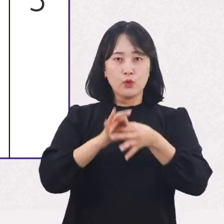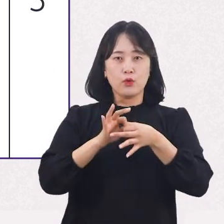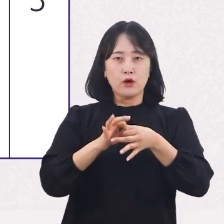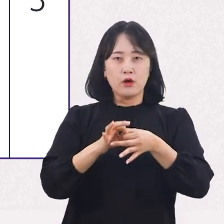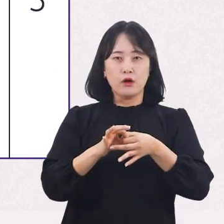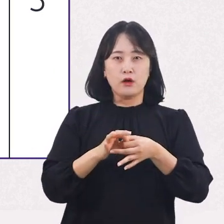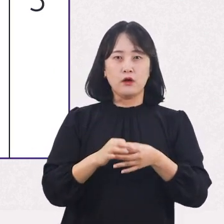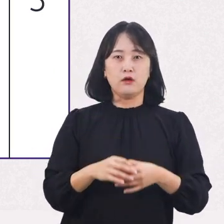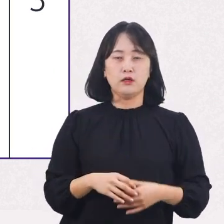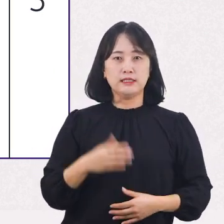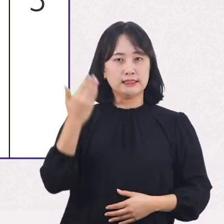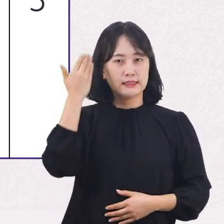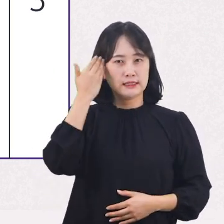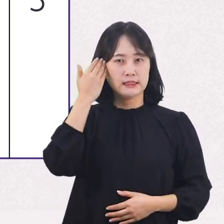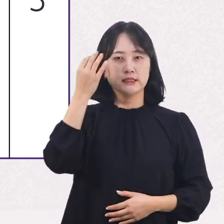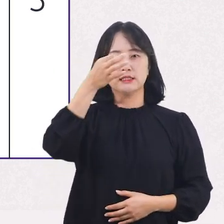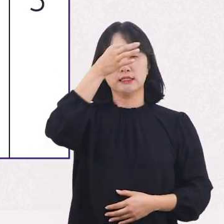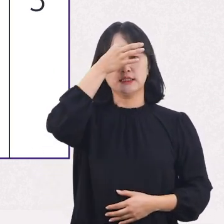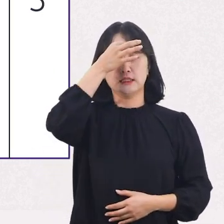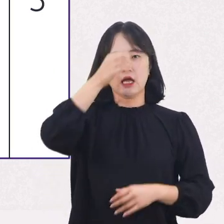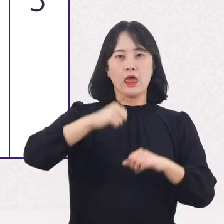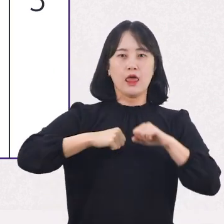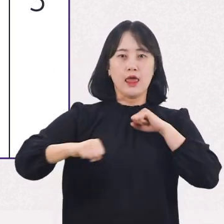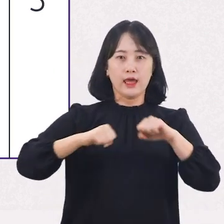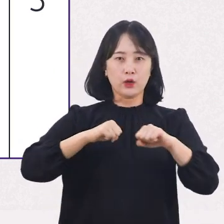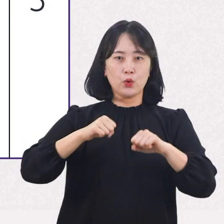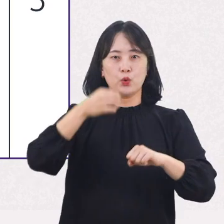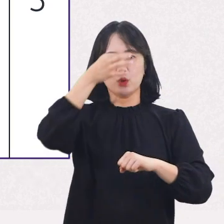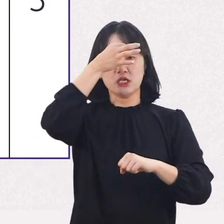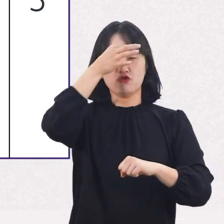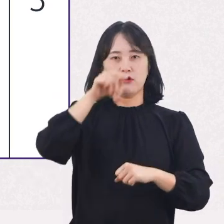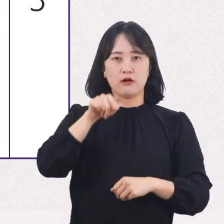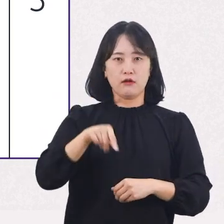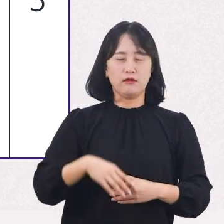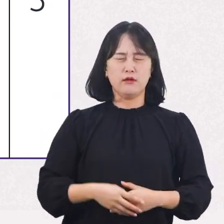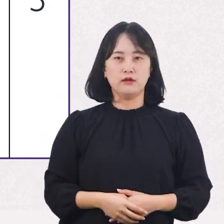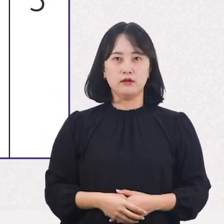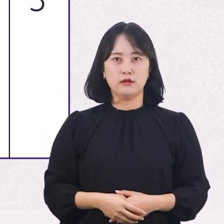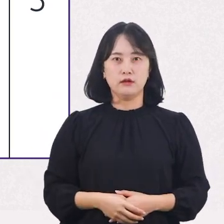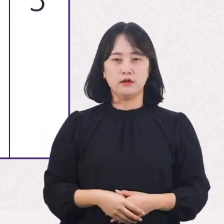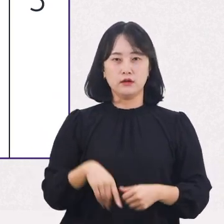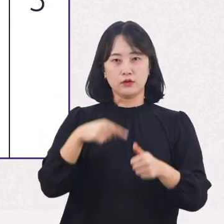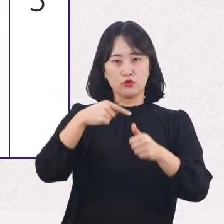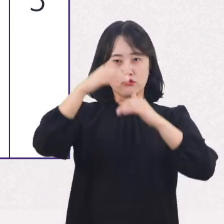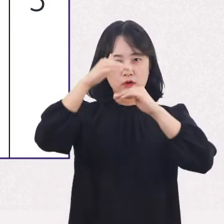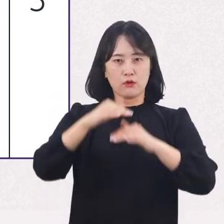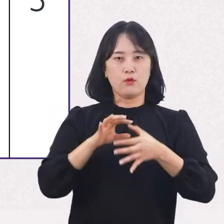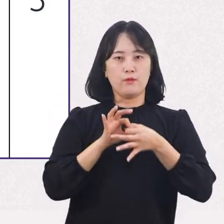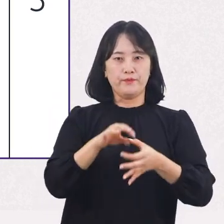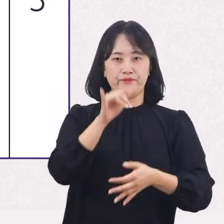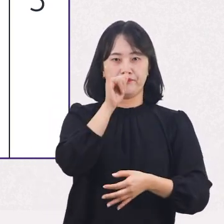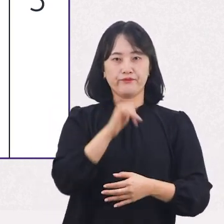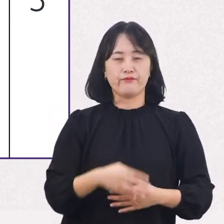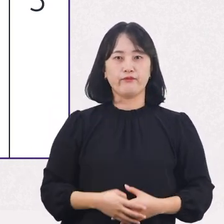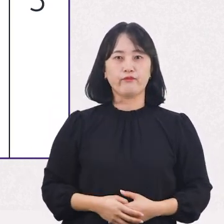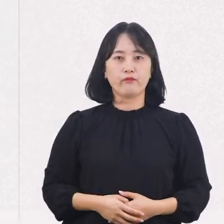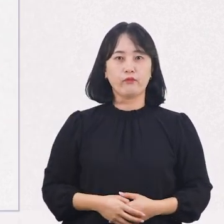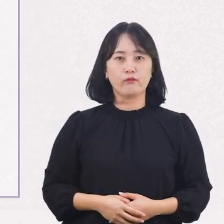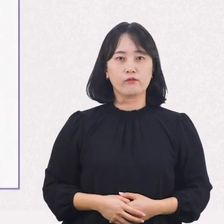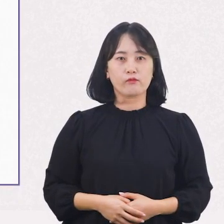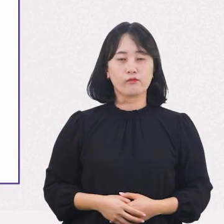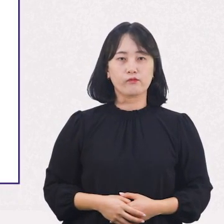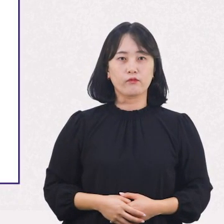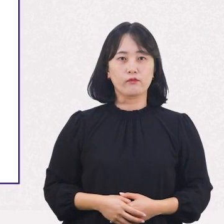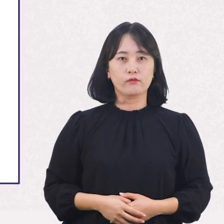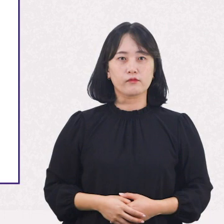하는 지식과 기능, 태도 등을 기술한 것으로 실질적인 교육 내용과 관련되어 있습니다.